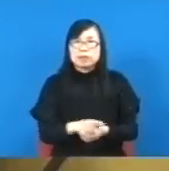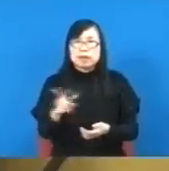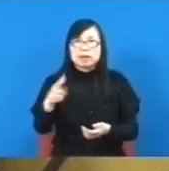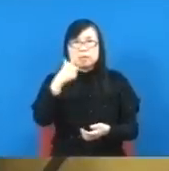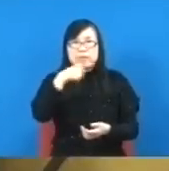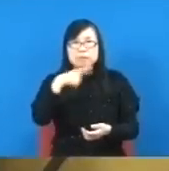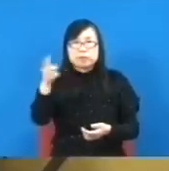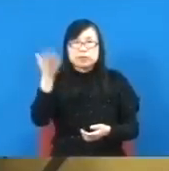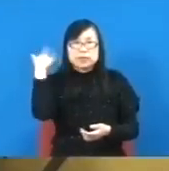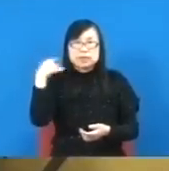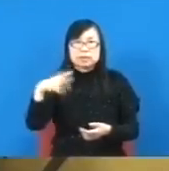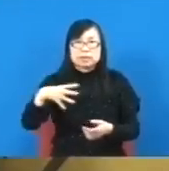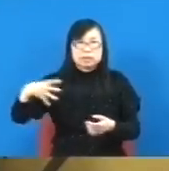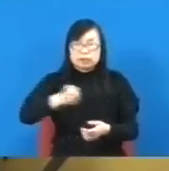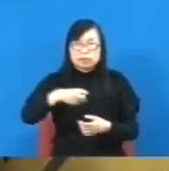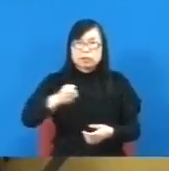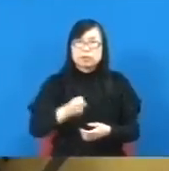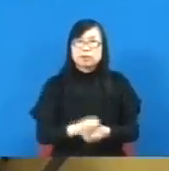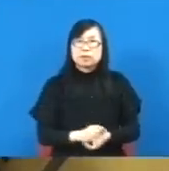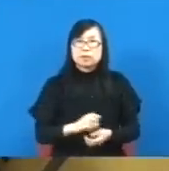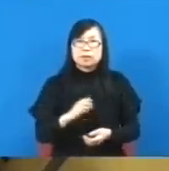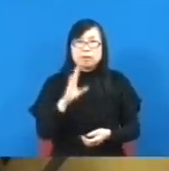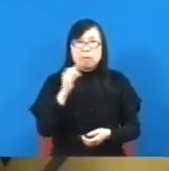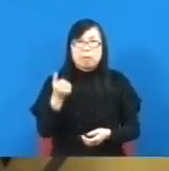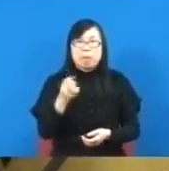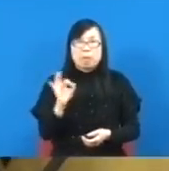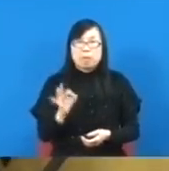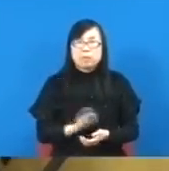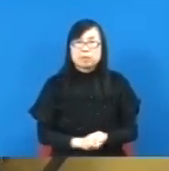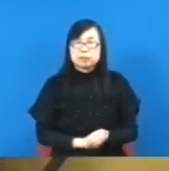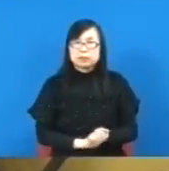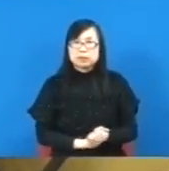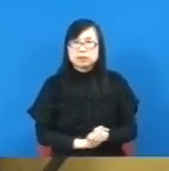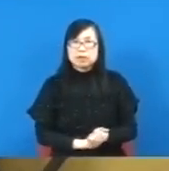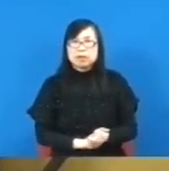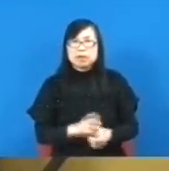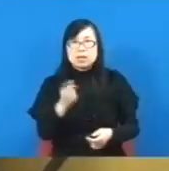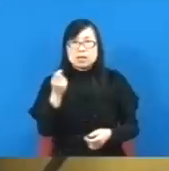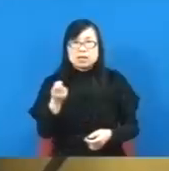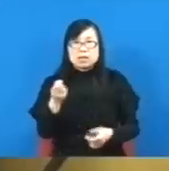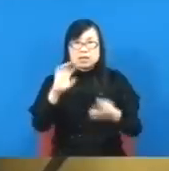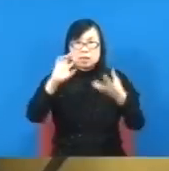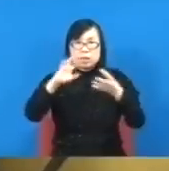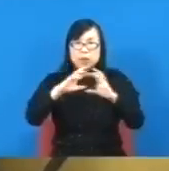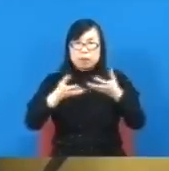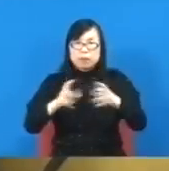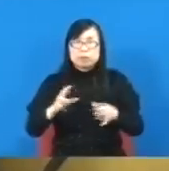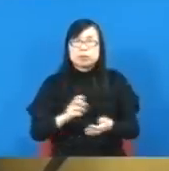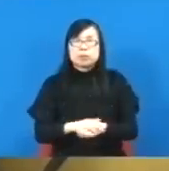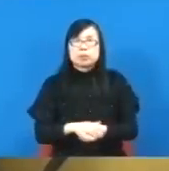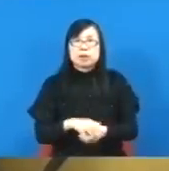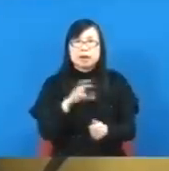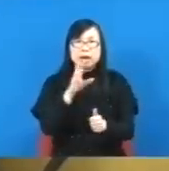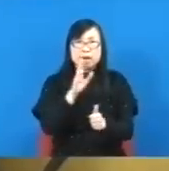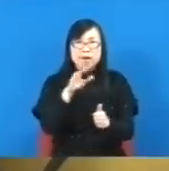以前個總統咧？咁冇理由噶嘛。嗱，好簡單，小布殊當年呃美國人，話